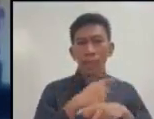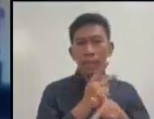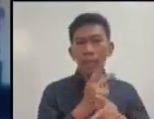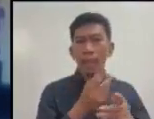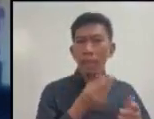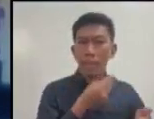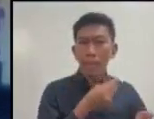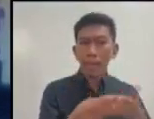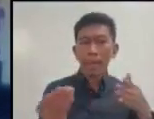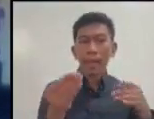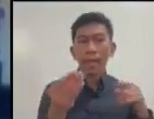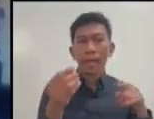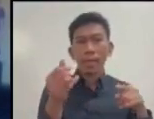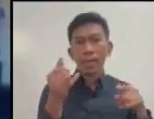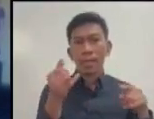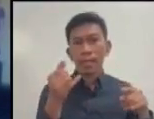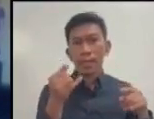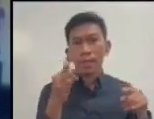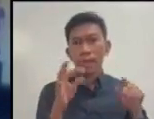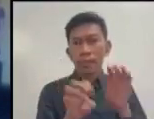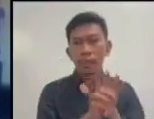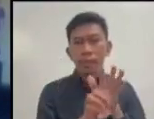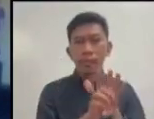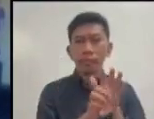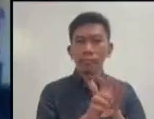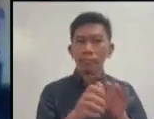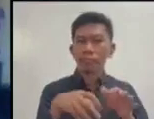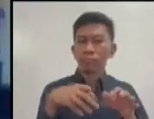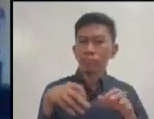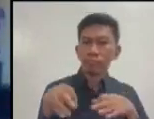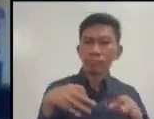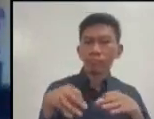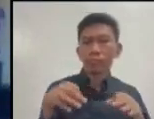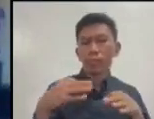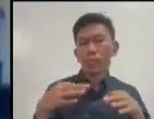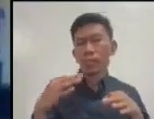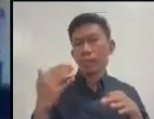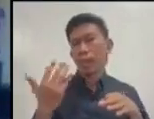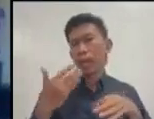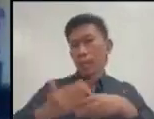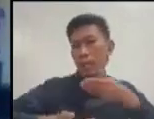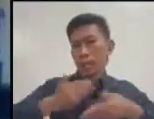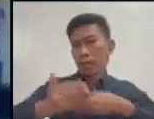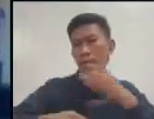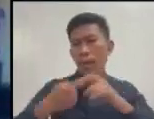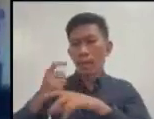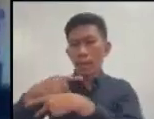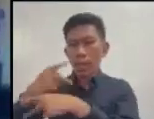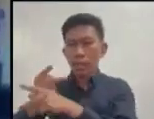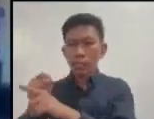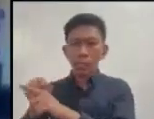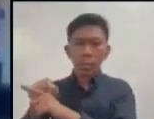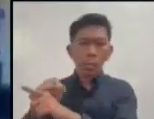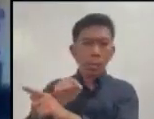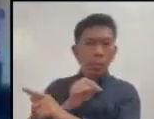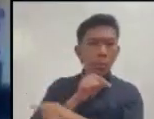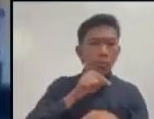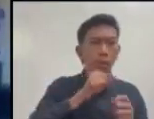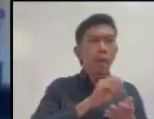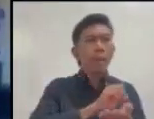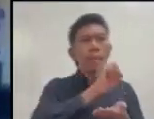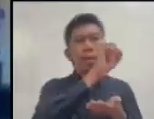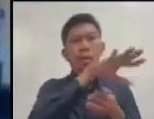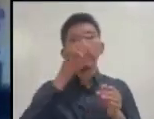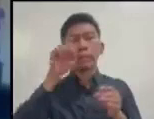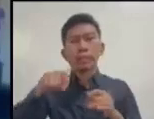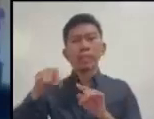sa kung pag-uusapan natin life cycle from the production to the disposal, dapat po ay may pananagutan dyan yung ating mga producers.